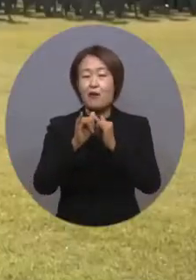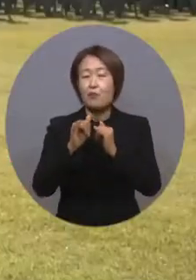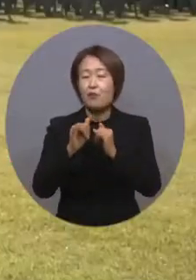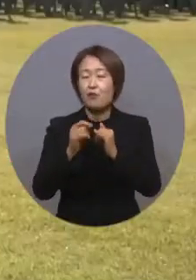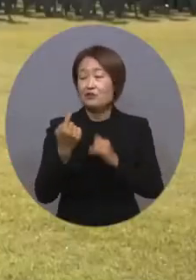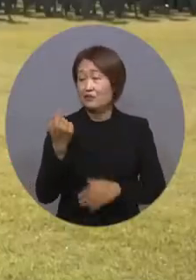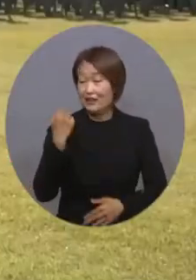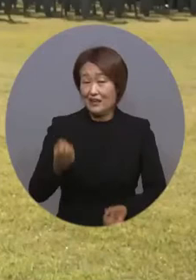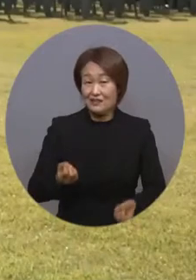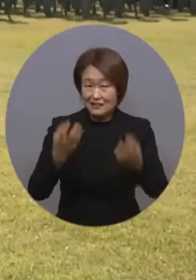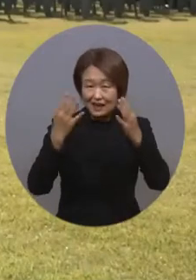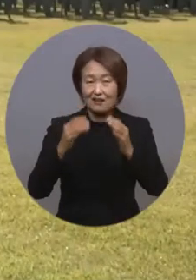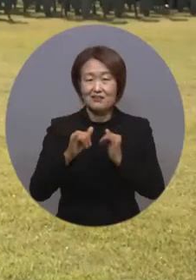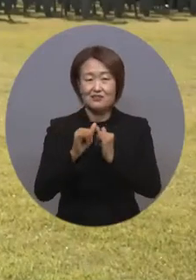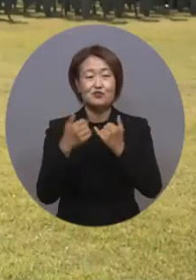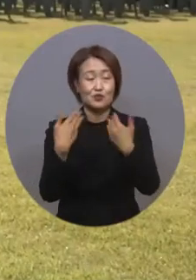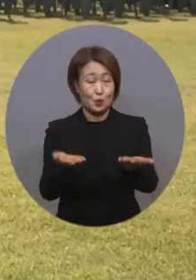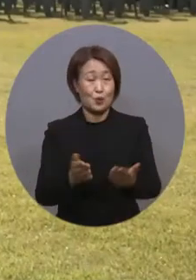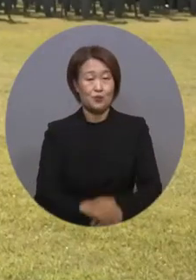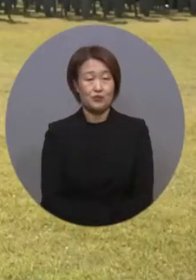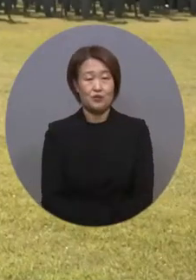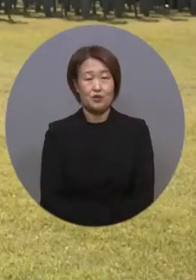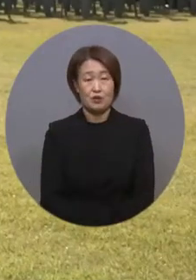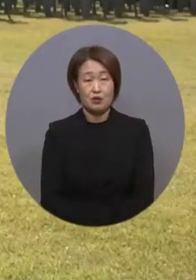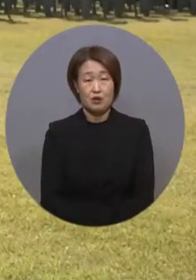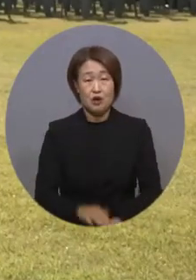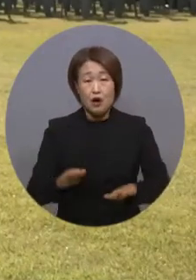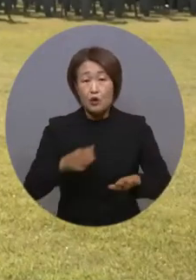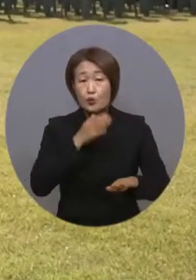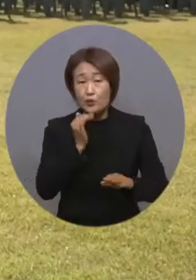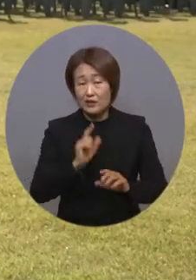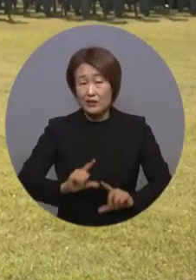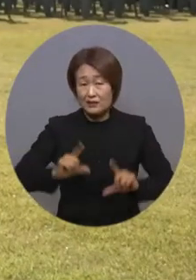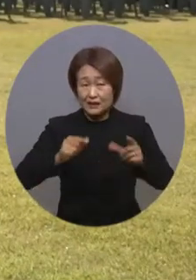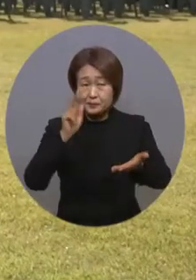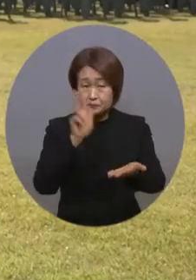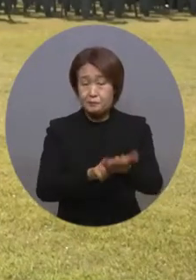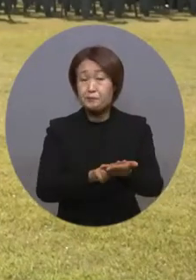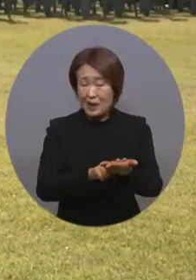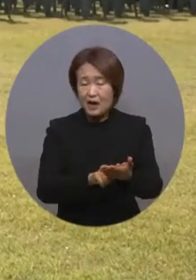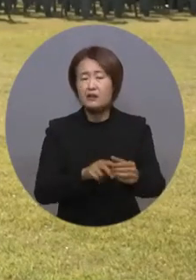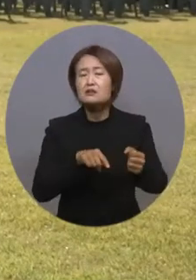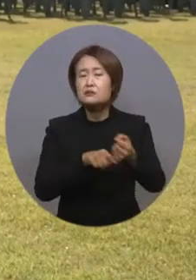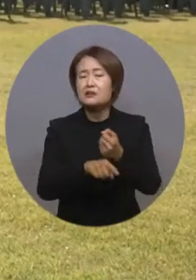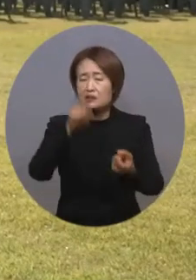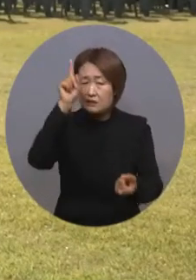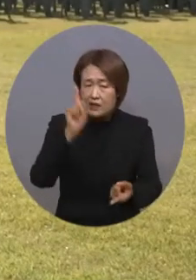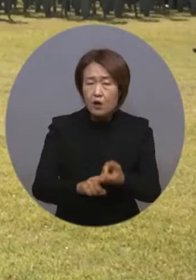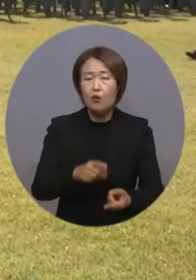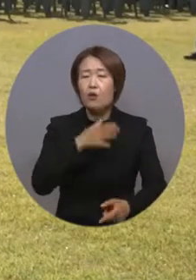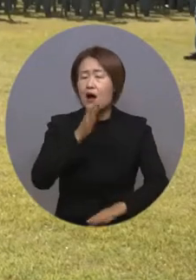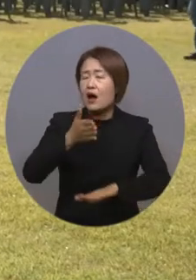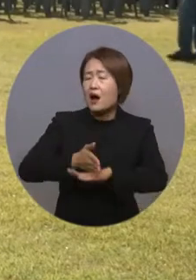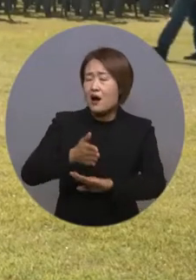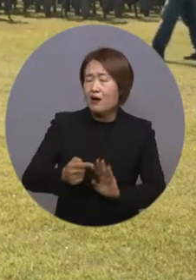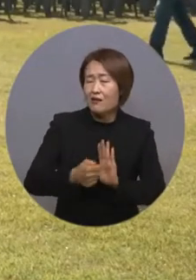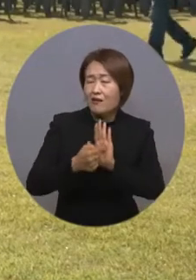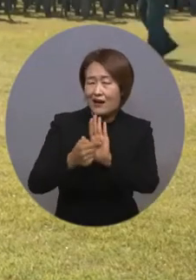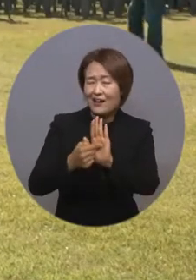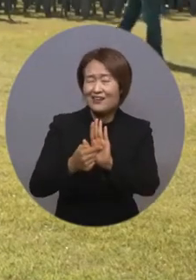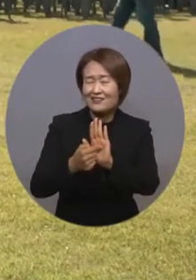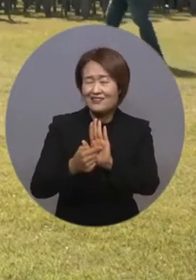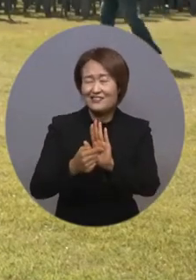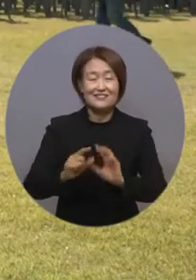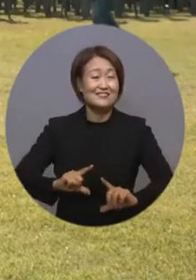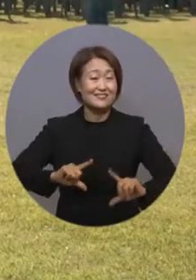경로의 달을 맞이해서 열린 이번 행사가 모두가 노인의 날이 제정된 그 의미대로 노인들에게 감사를 표현하는 계기가 되었습니다.